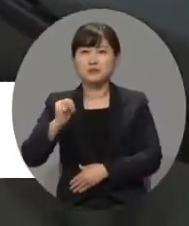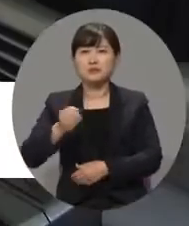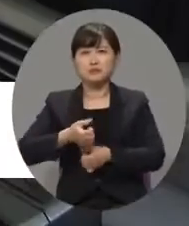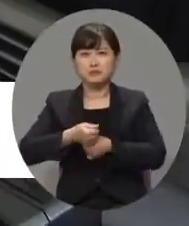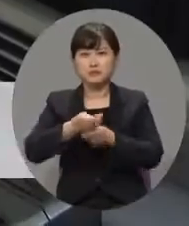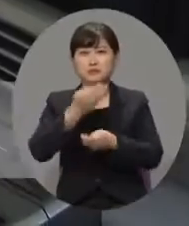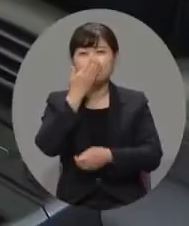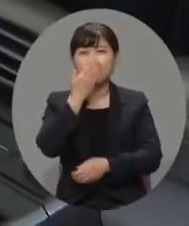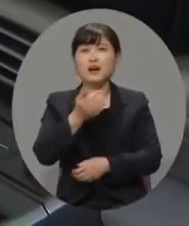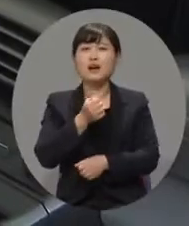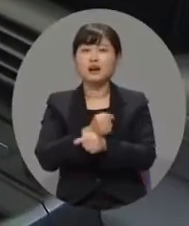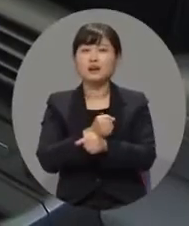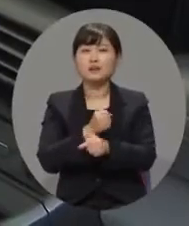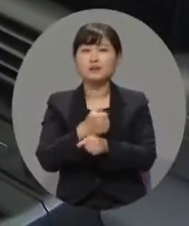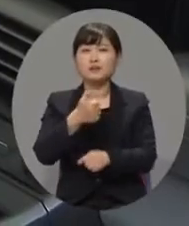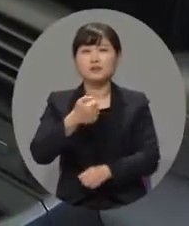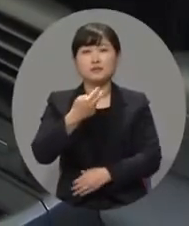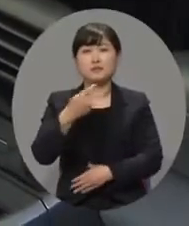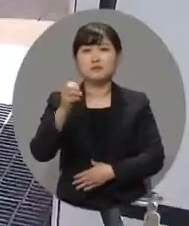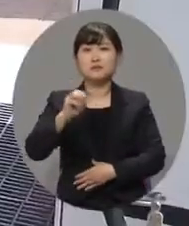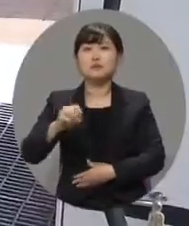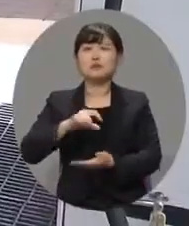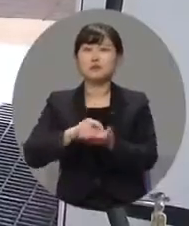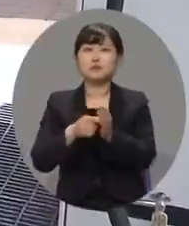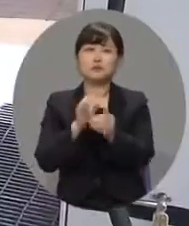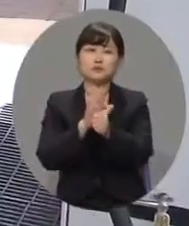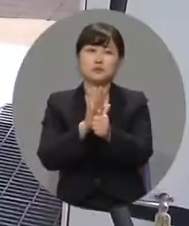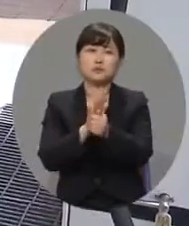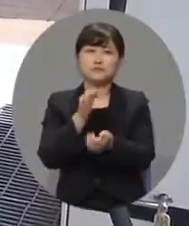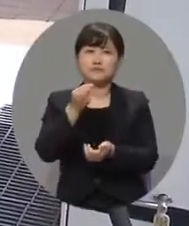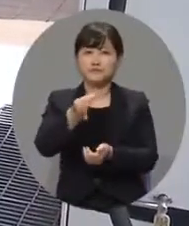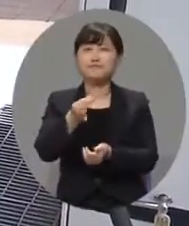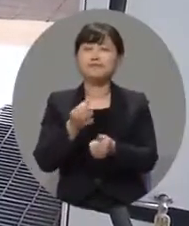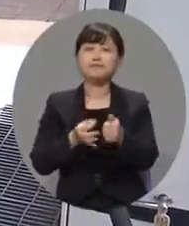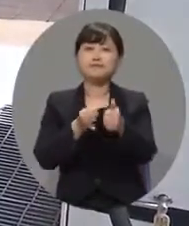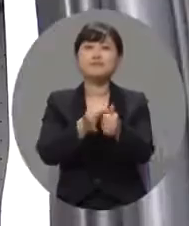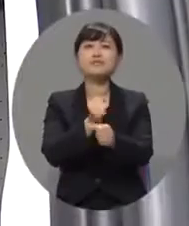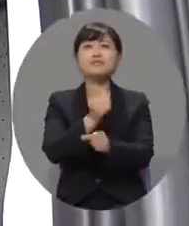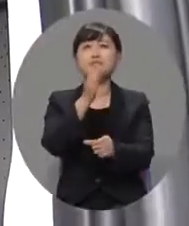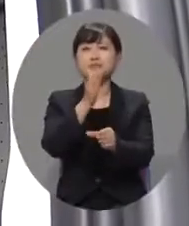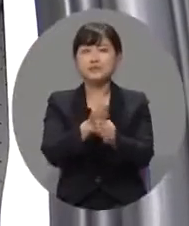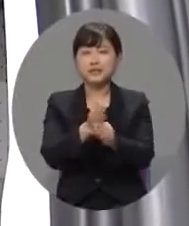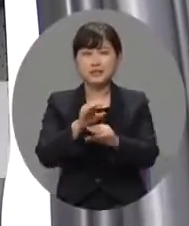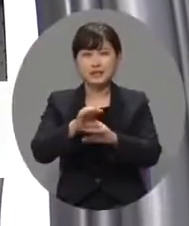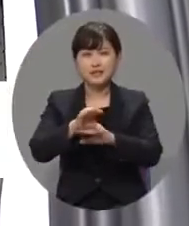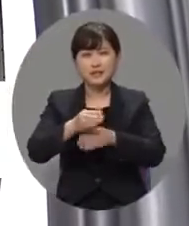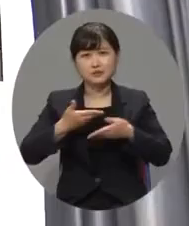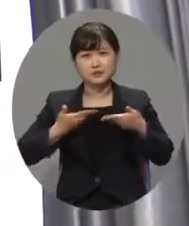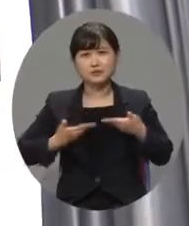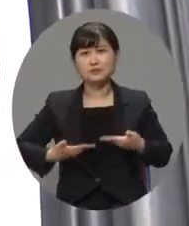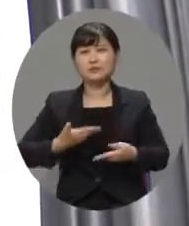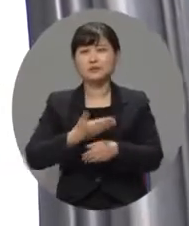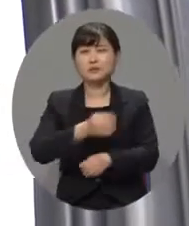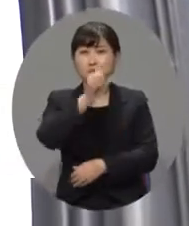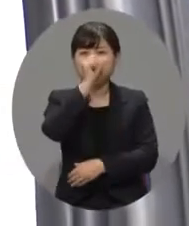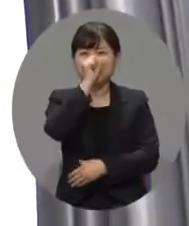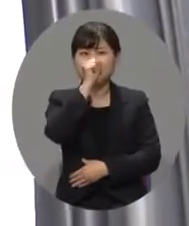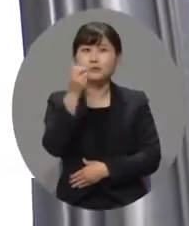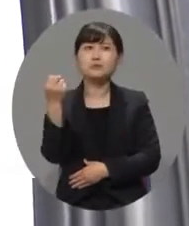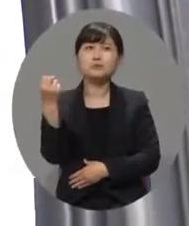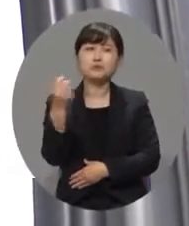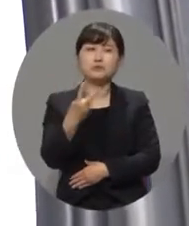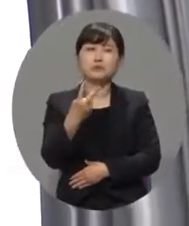차량 구매 금액의 52% 정도의 보조금을 지원합니다. 확실히 차가 조용해서 좋고 그리고